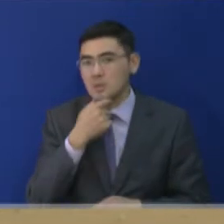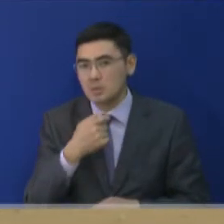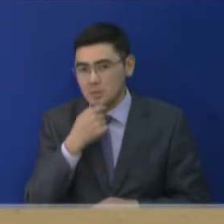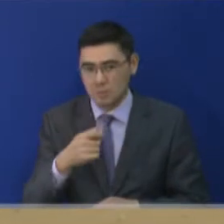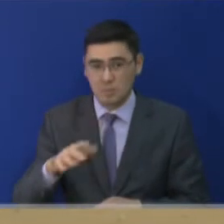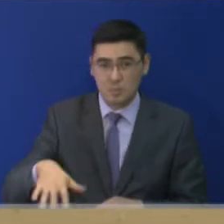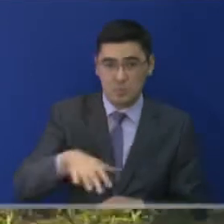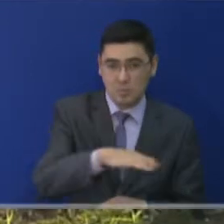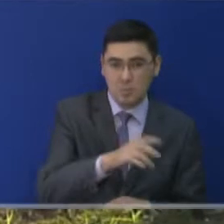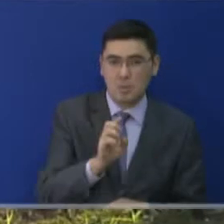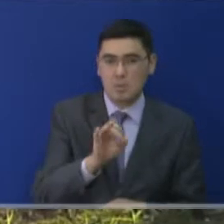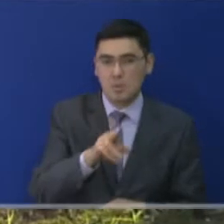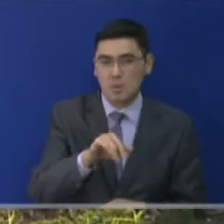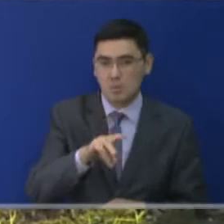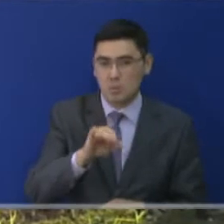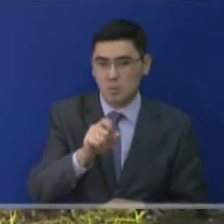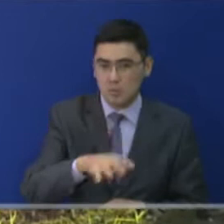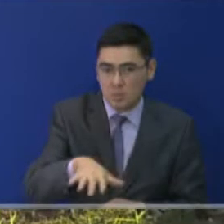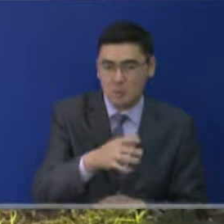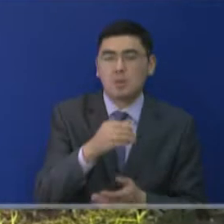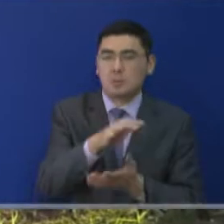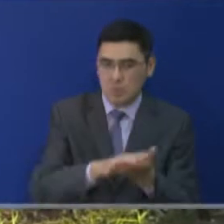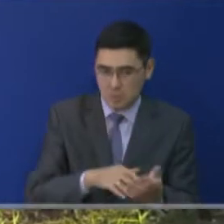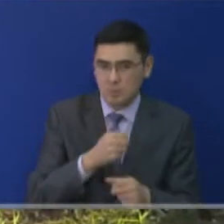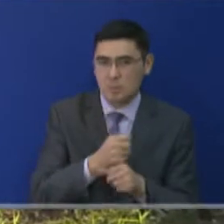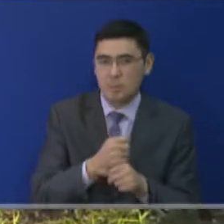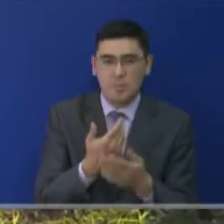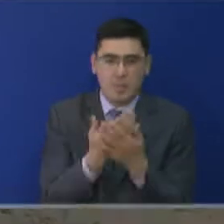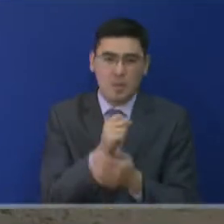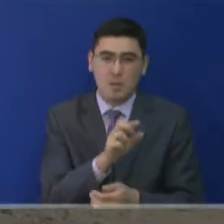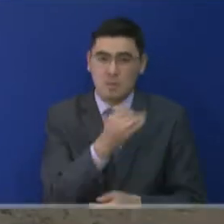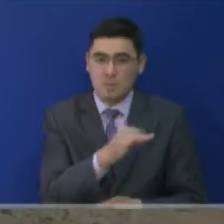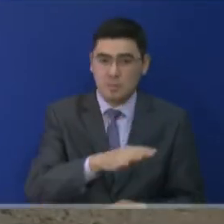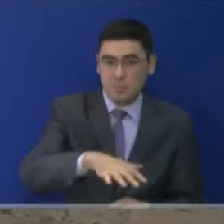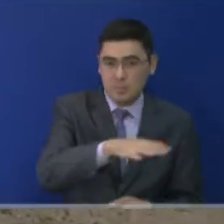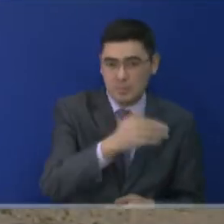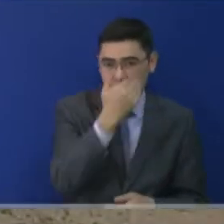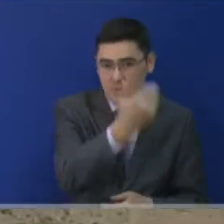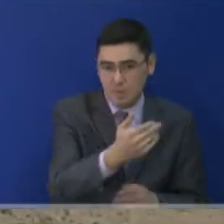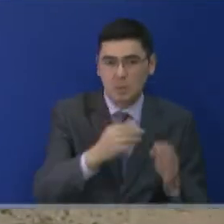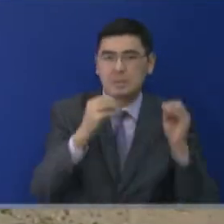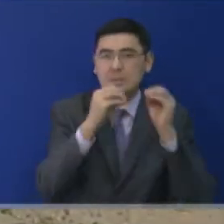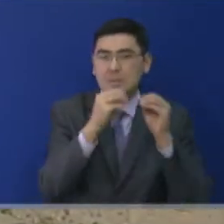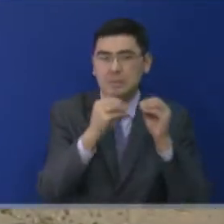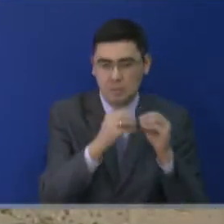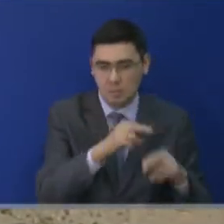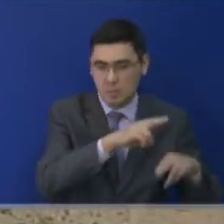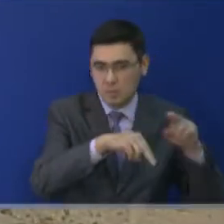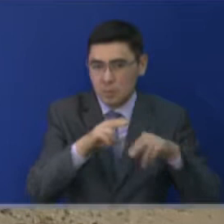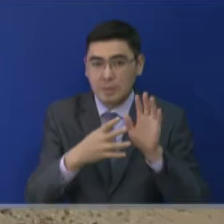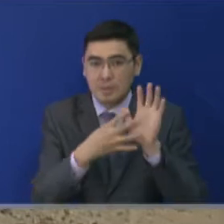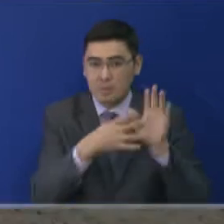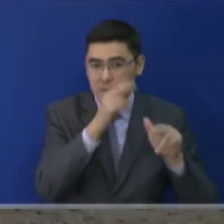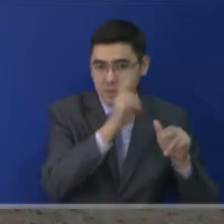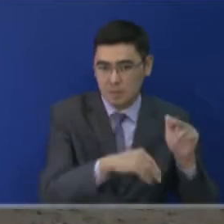жұмыстар әлі жалғасуда. Мәселен, Абай ауданында жұмыспен қамтудың жол картасы аясында жоспарланған 10 жобаның 9-ы